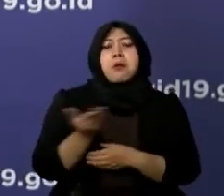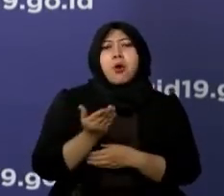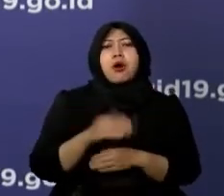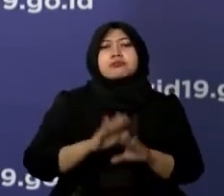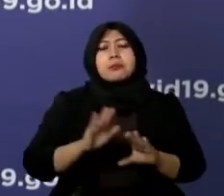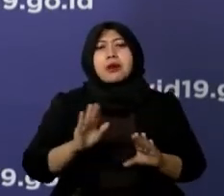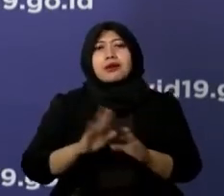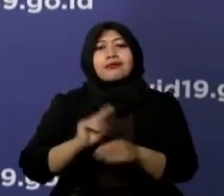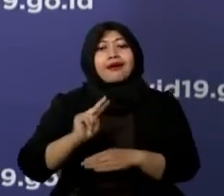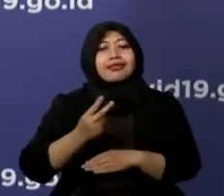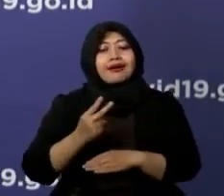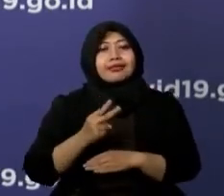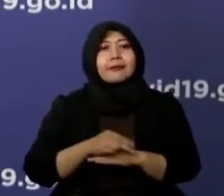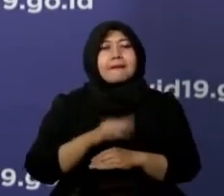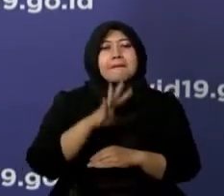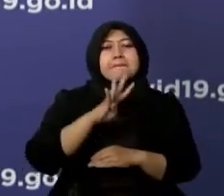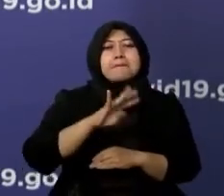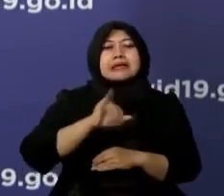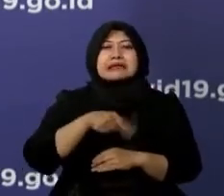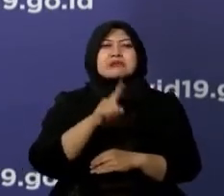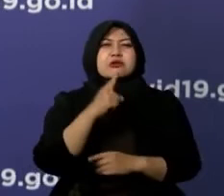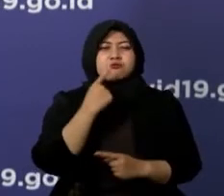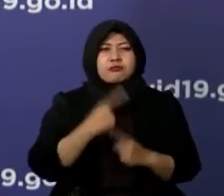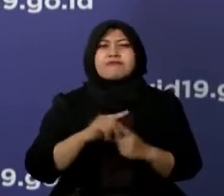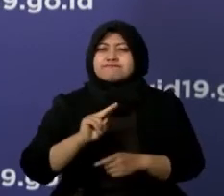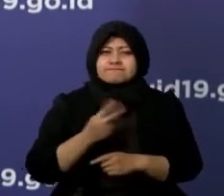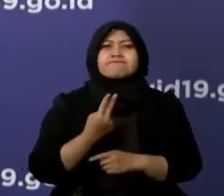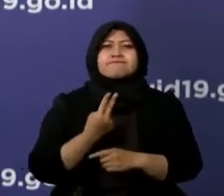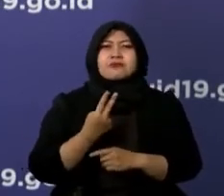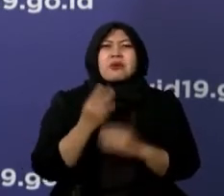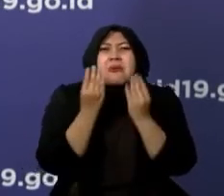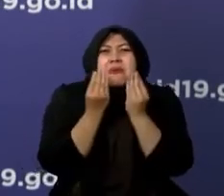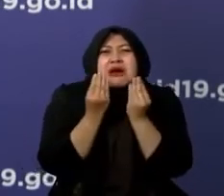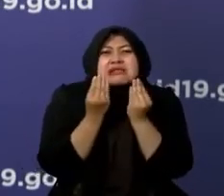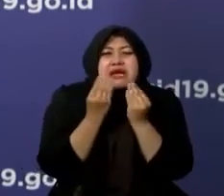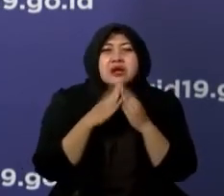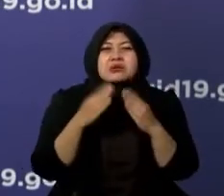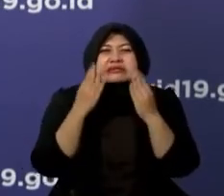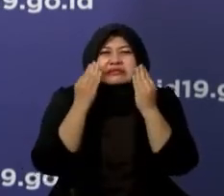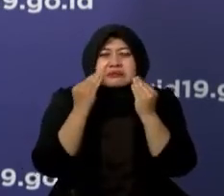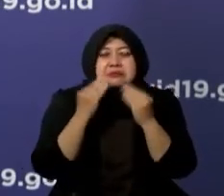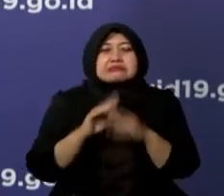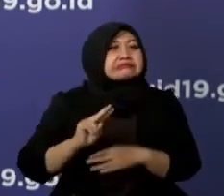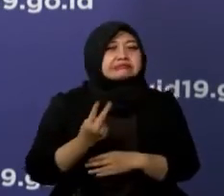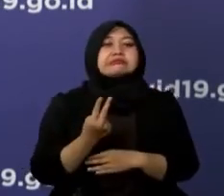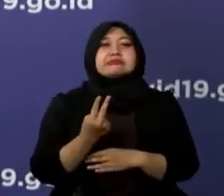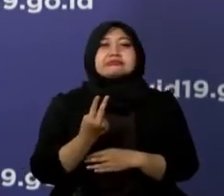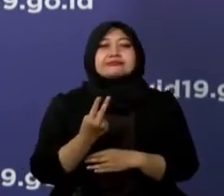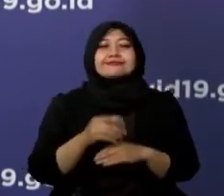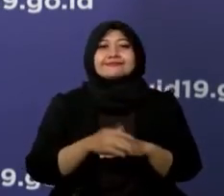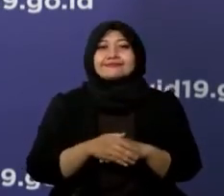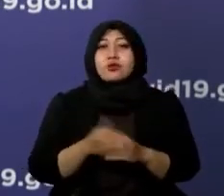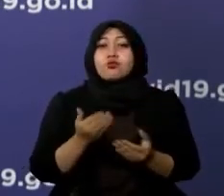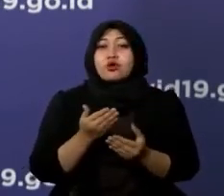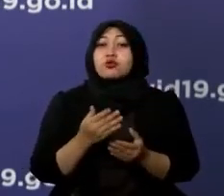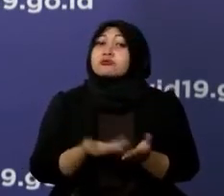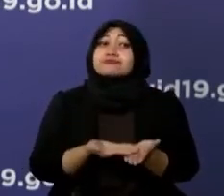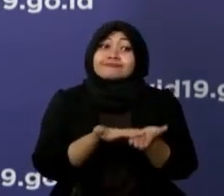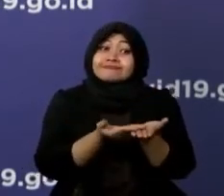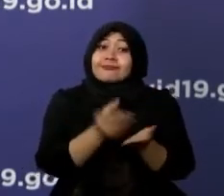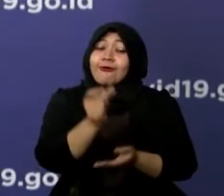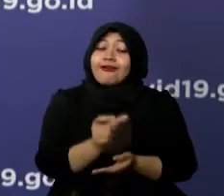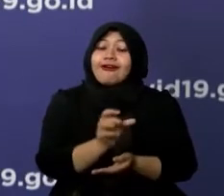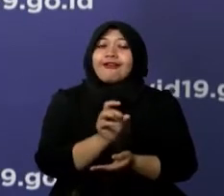berganti, minimal setiap 4 jam sekali, atau kalau sudah basah atau lembab. Dan untuk ditawarkan ke orang